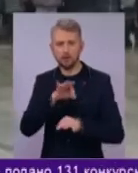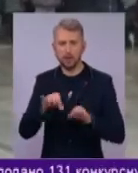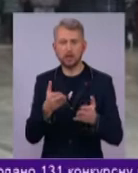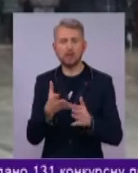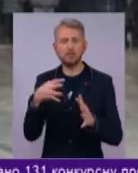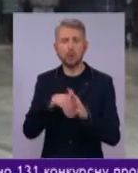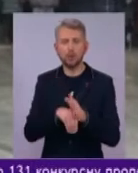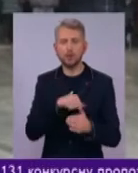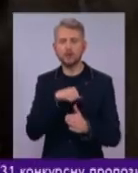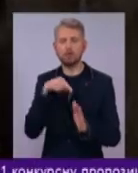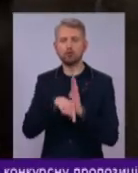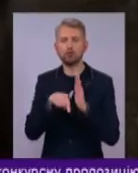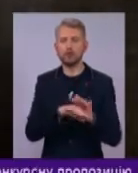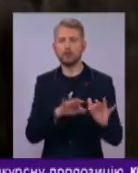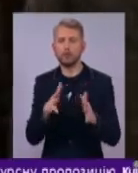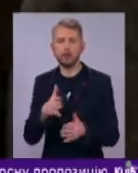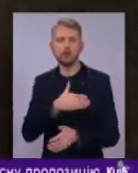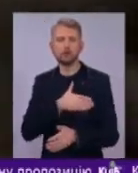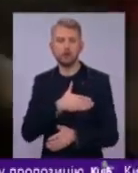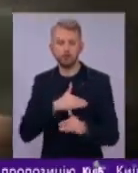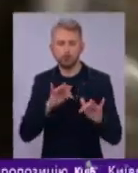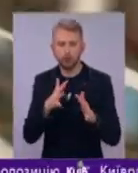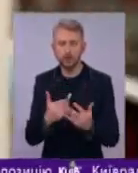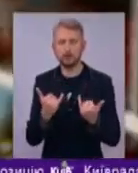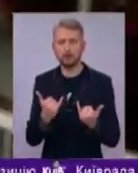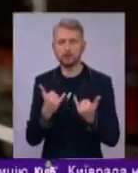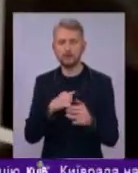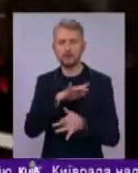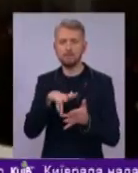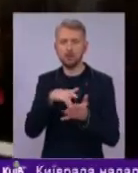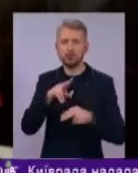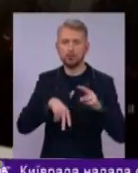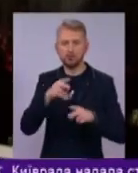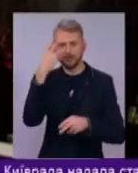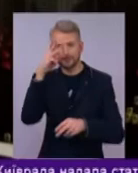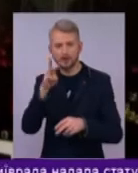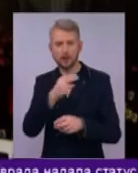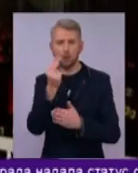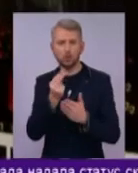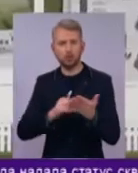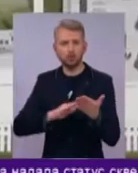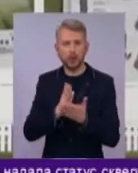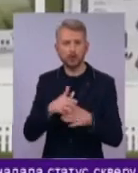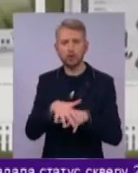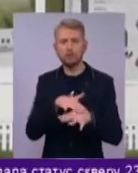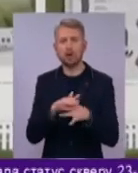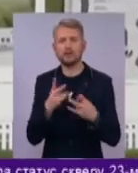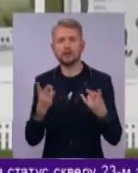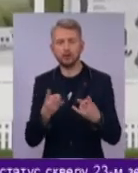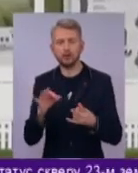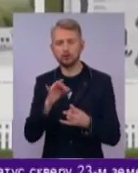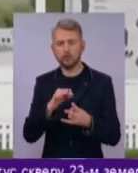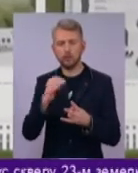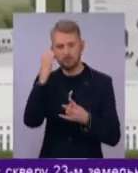який врахує саму сутність подій, душу подій, сучасні містобудівні тренди, художню якість та громадські запити стосовно